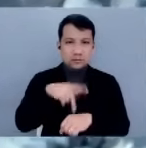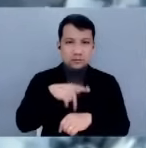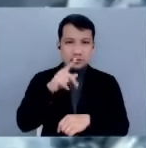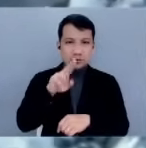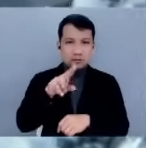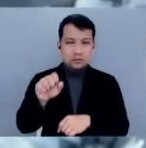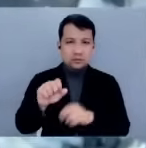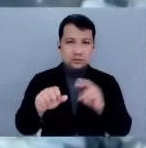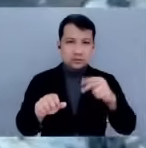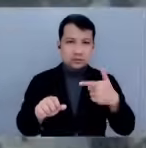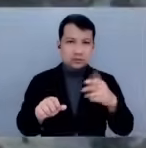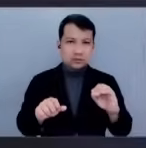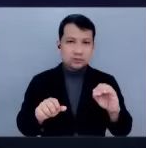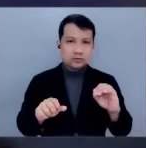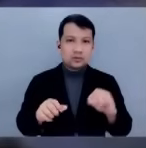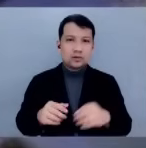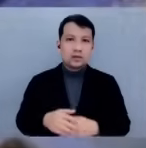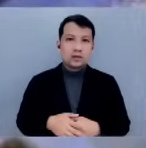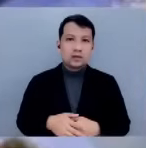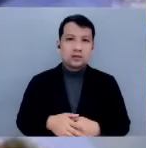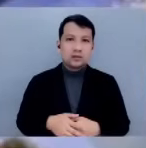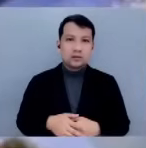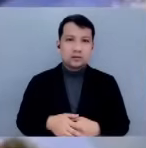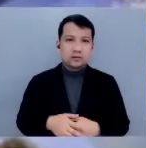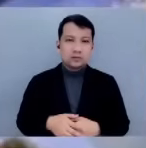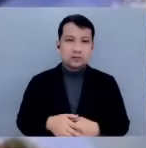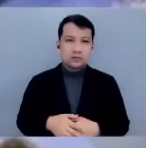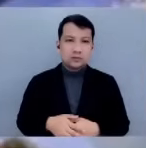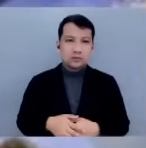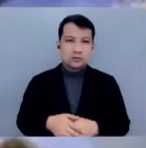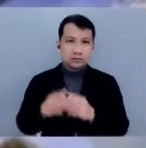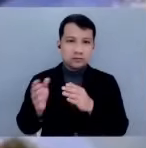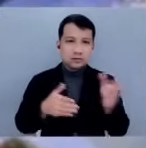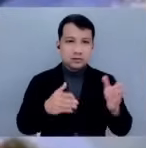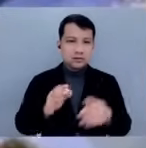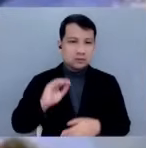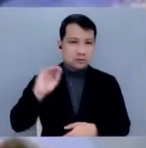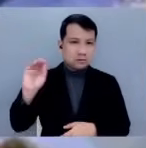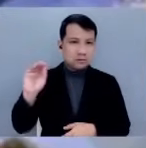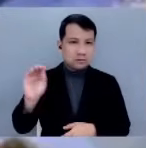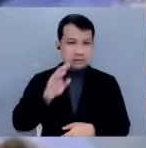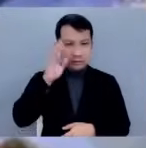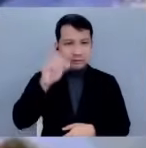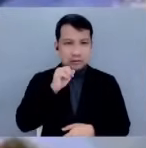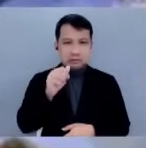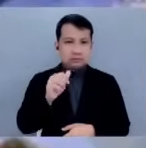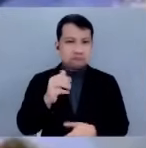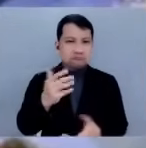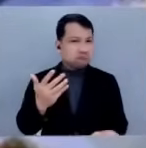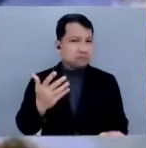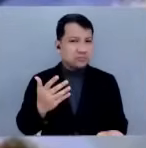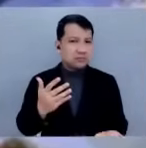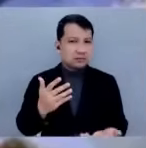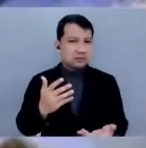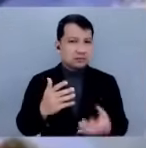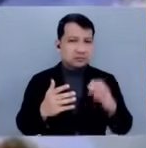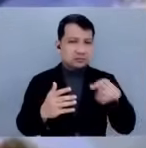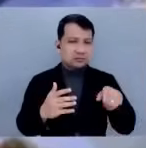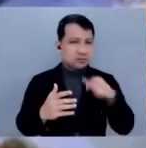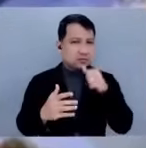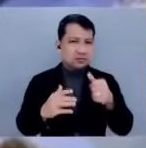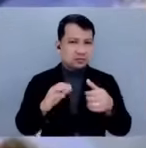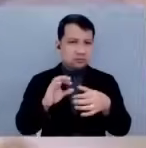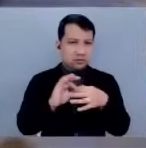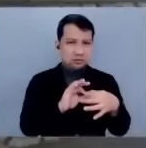atin ito koalisyon. Linanon nila to on their own, and this not actually sanctioned by the Coast Guard or the National Task Force